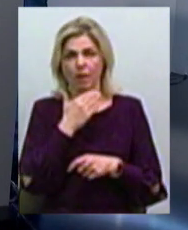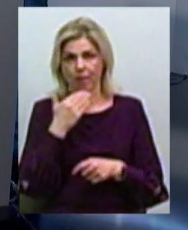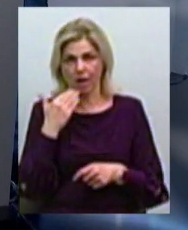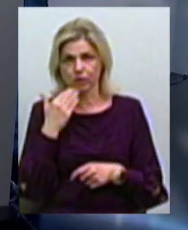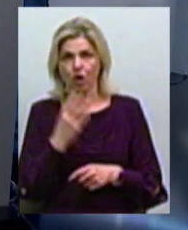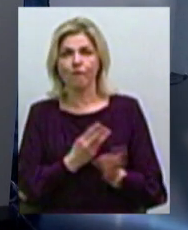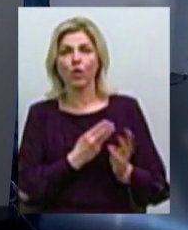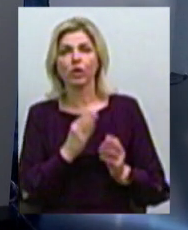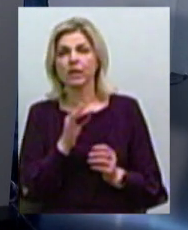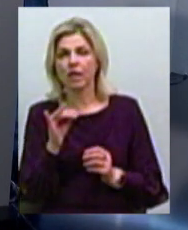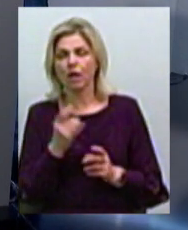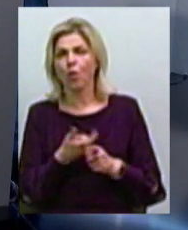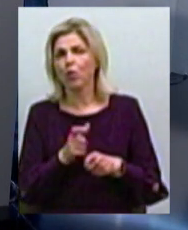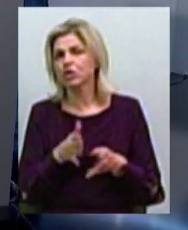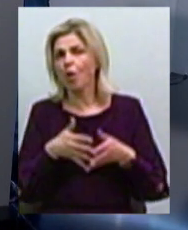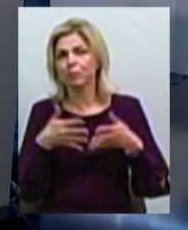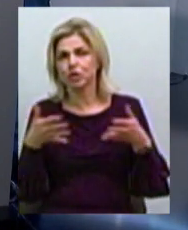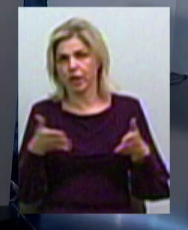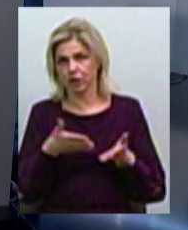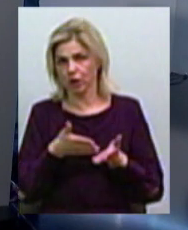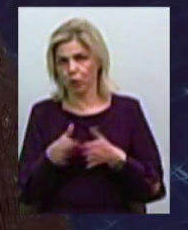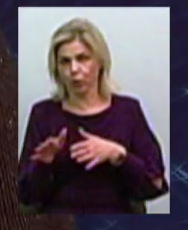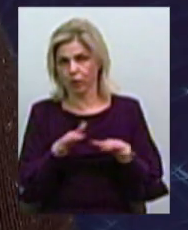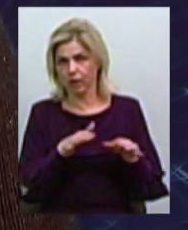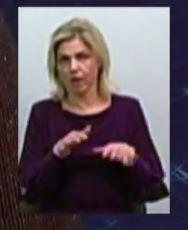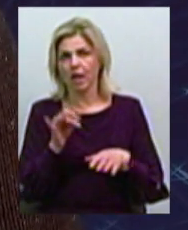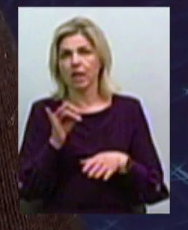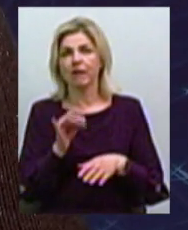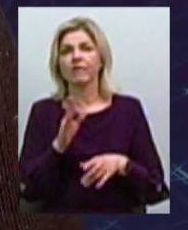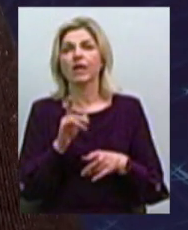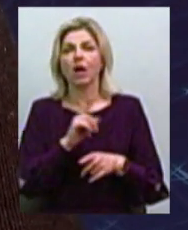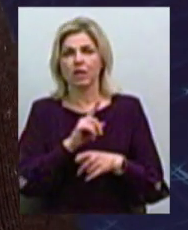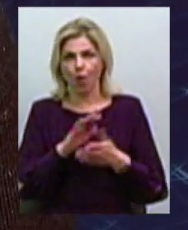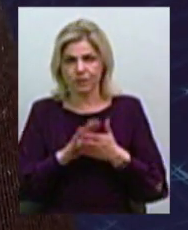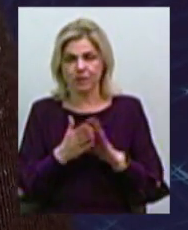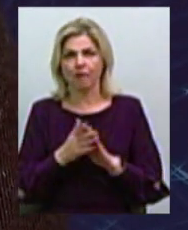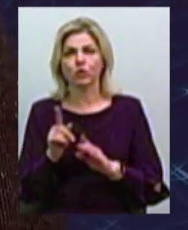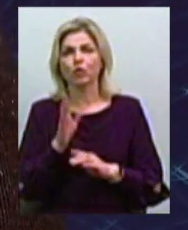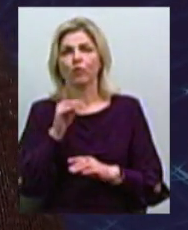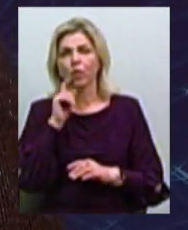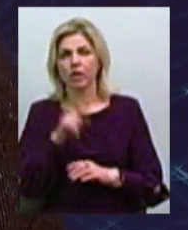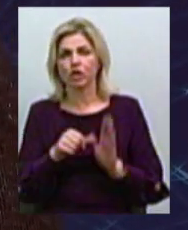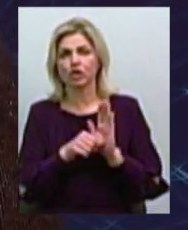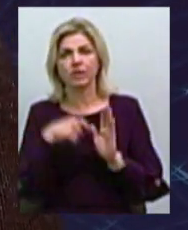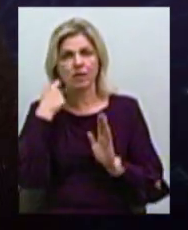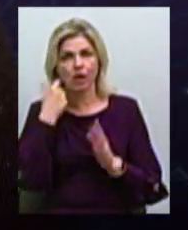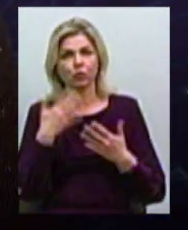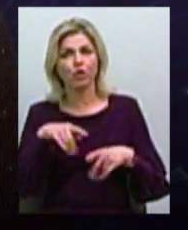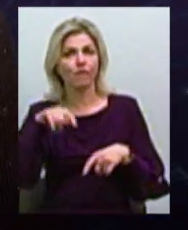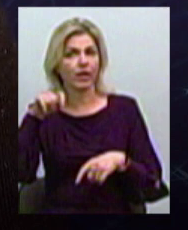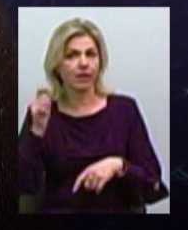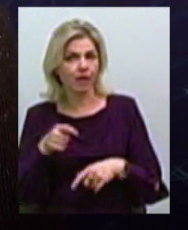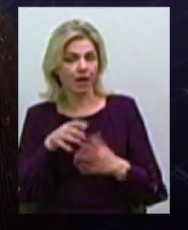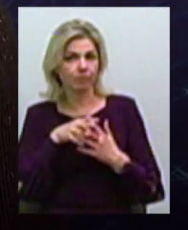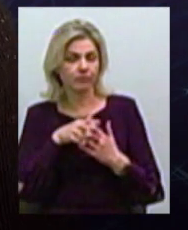рух, він обширний насправді. Просто знову ж таки повторюсь, в силу обставин, в силу того, що в Україні 6 років вже йде війна,